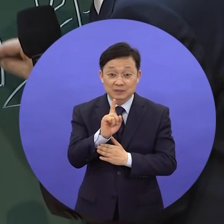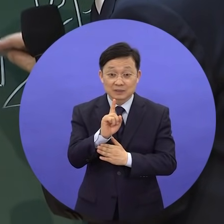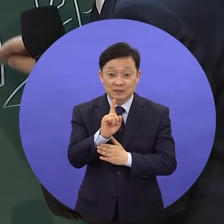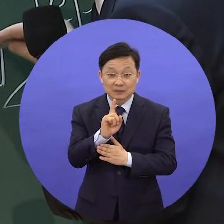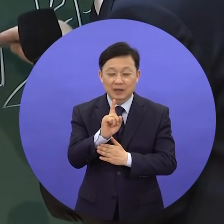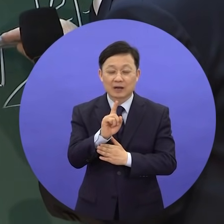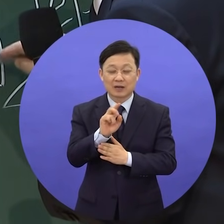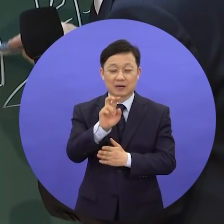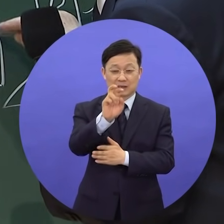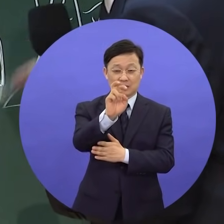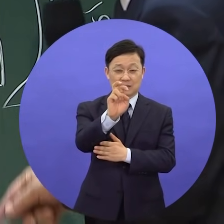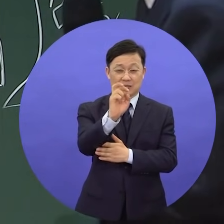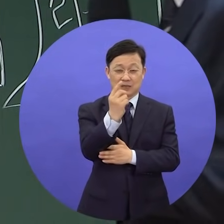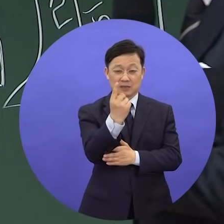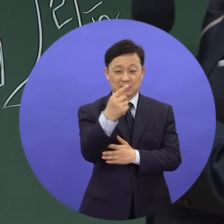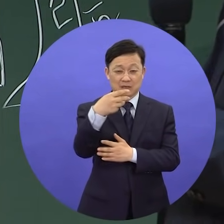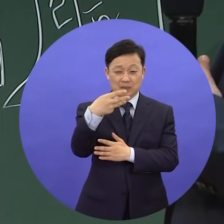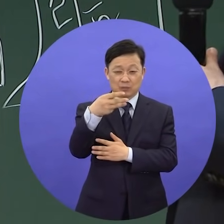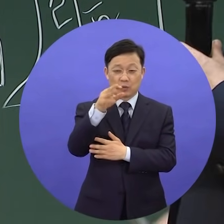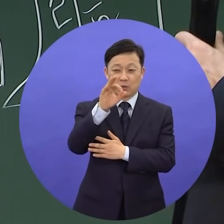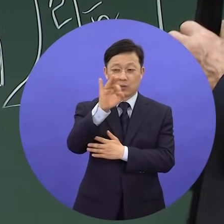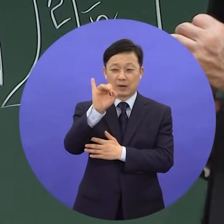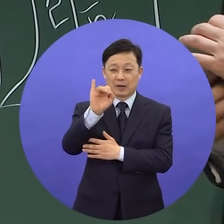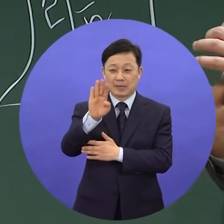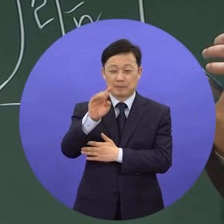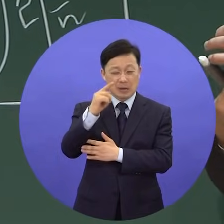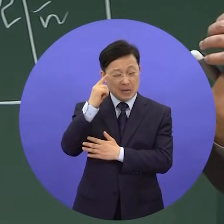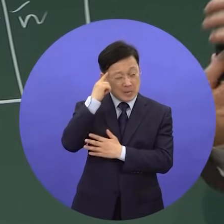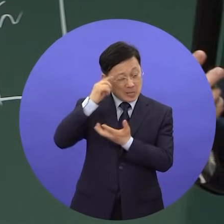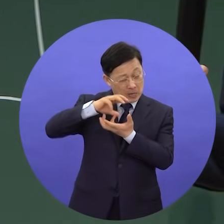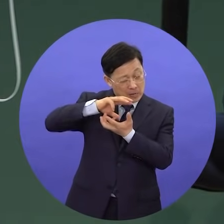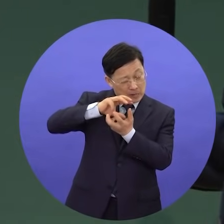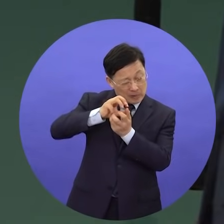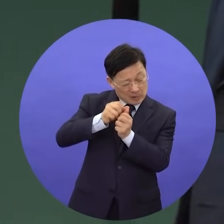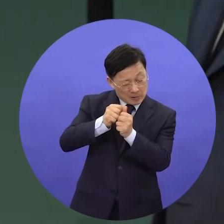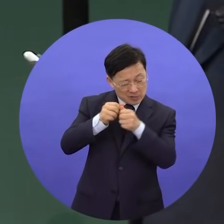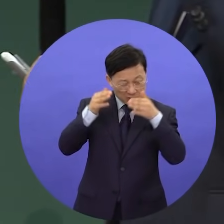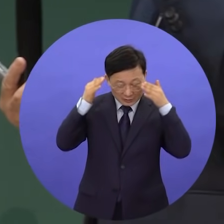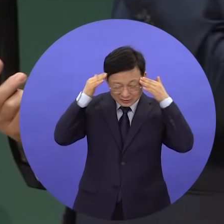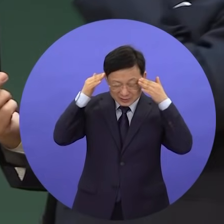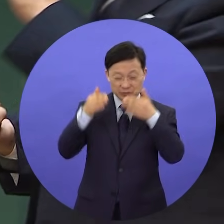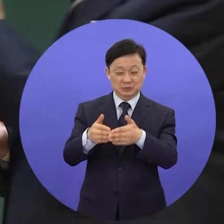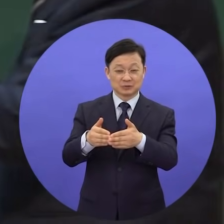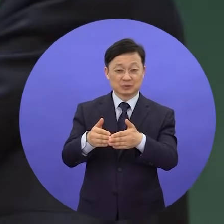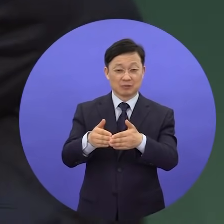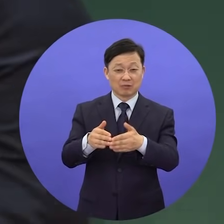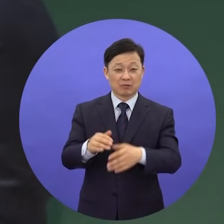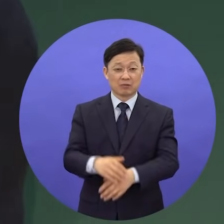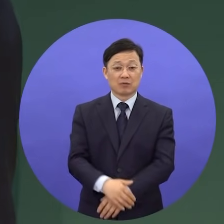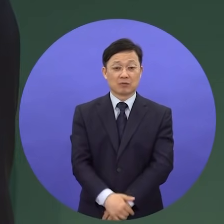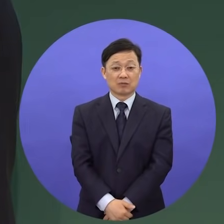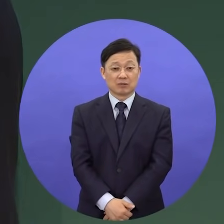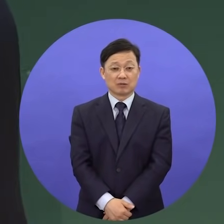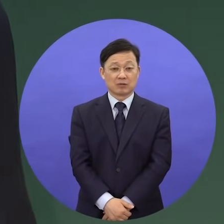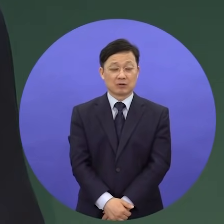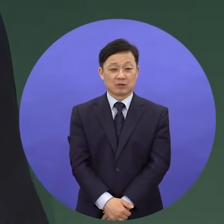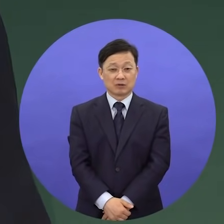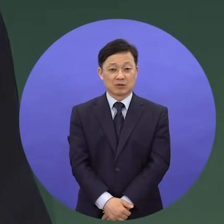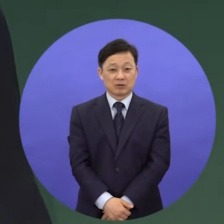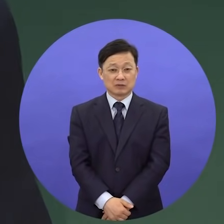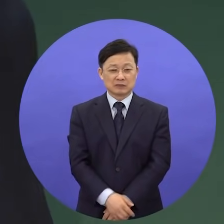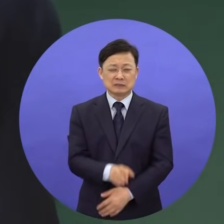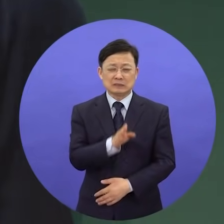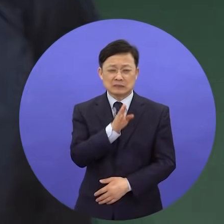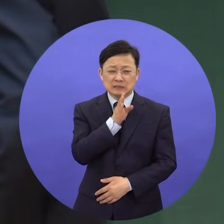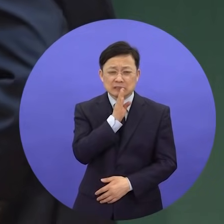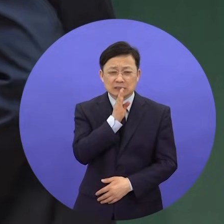여러분 중요합니다. 몰입 기도. It's very important. It's immersion prayer. 집중 기도가 맞는데 진짜로